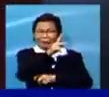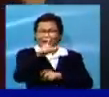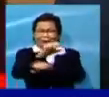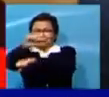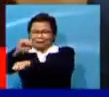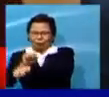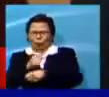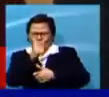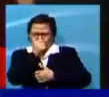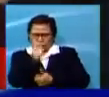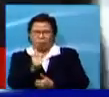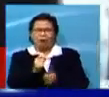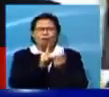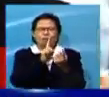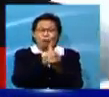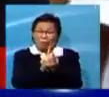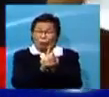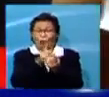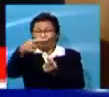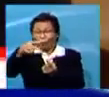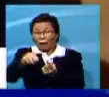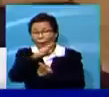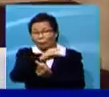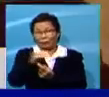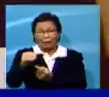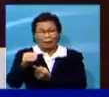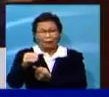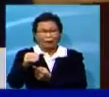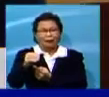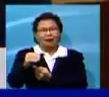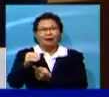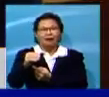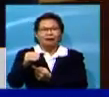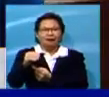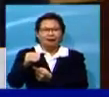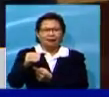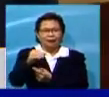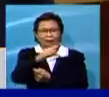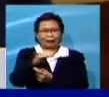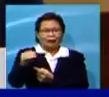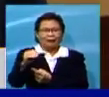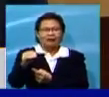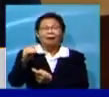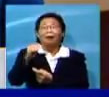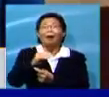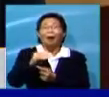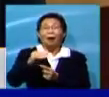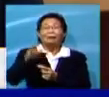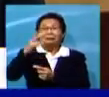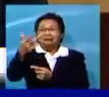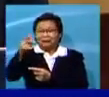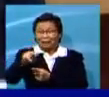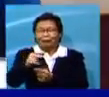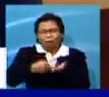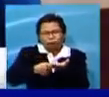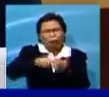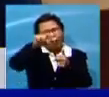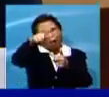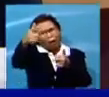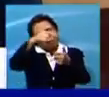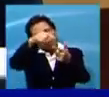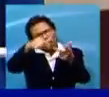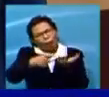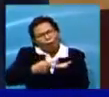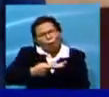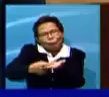Singapura. Dalam pertemuan itu, Perdana Menteri dan Chung Sai-yun turut membincangkan beberapa perkara berkaitan hubungan perdagangan